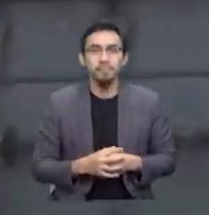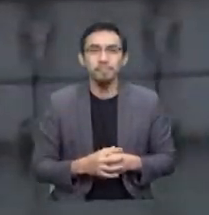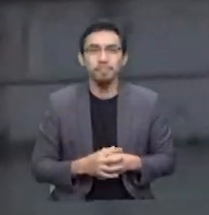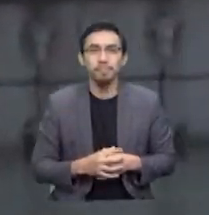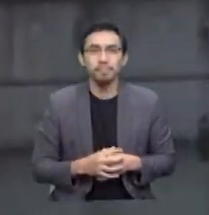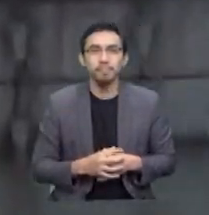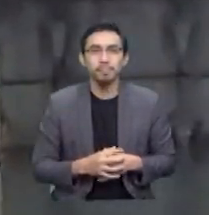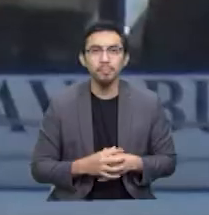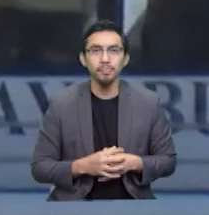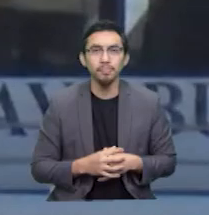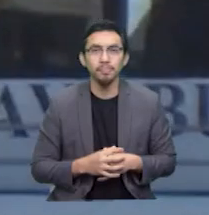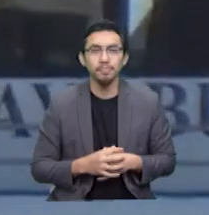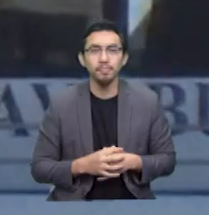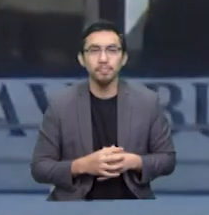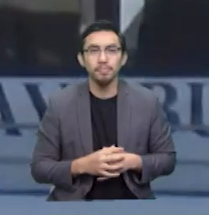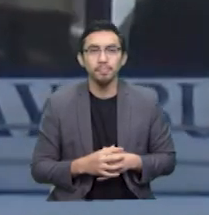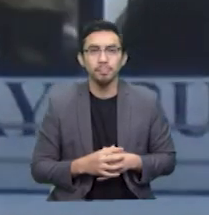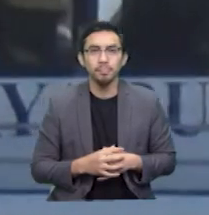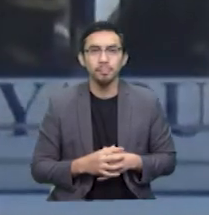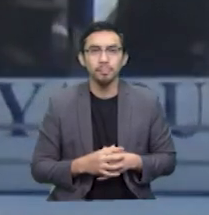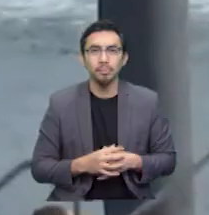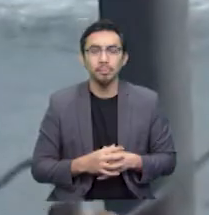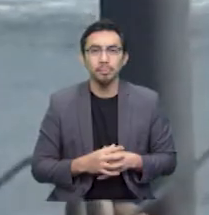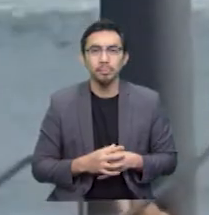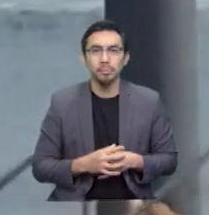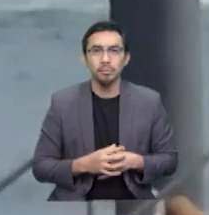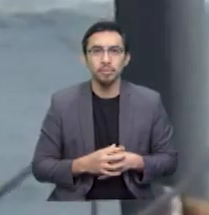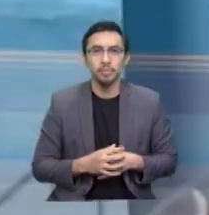Dari Denpasar, Indira Ari, iNews, melaporkan.